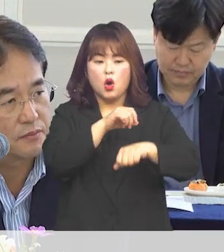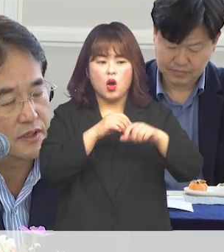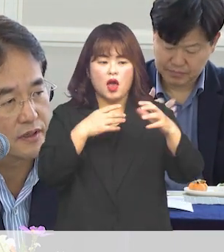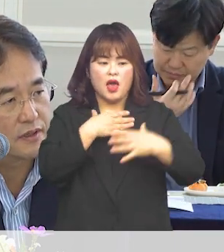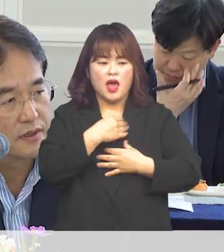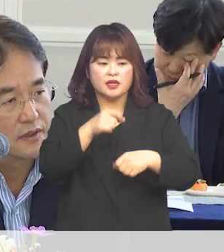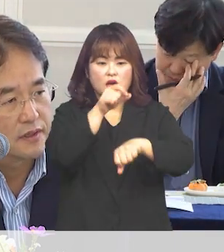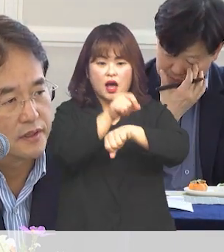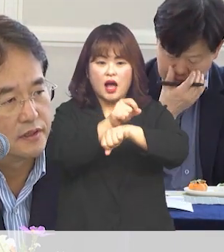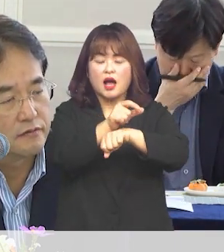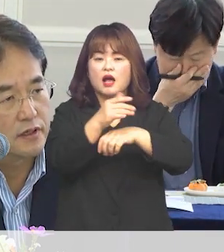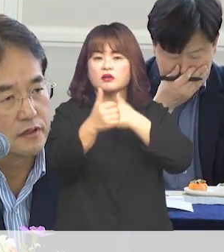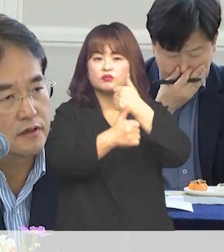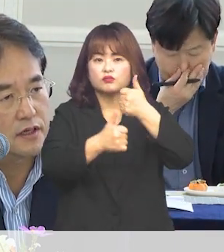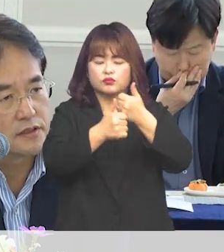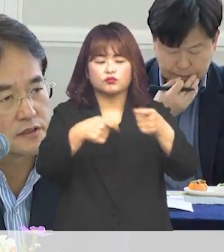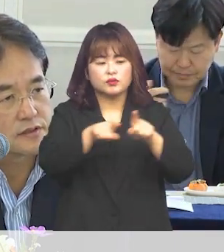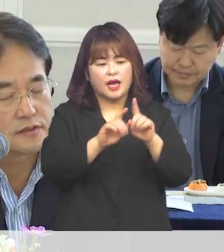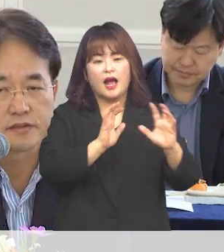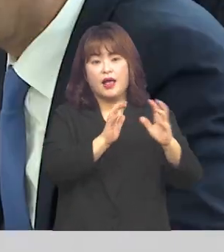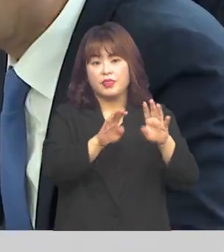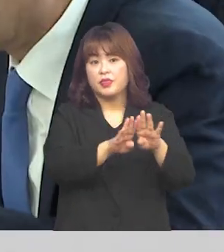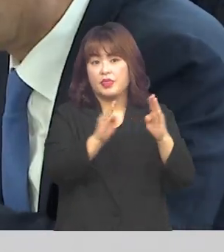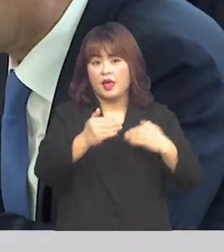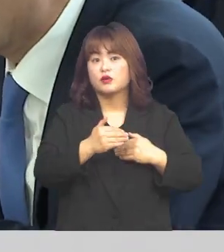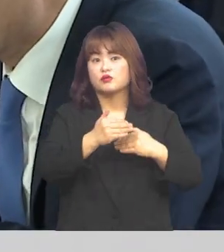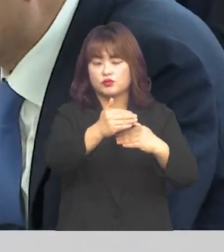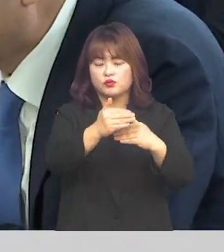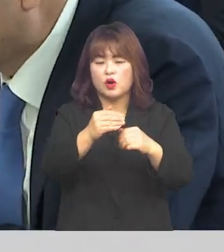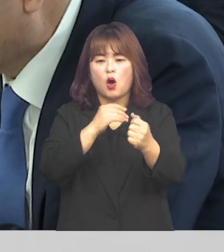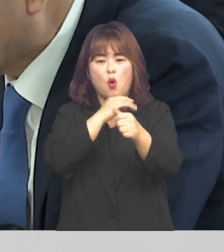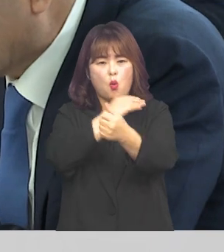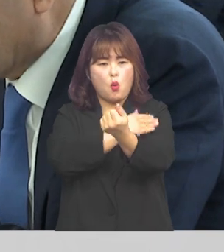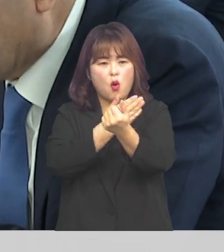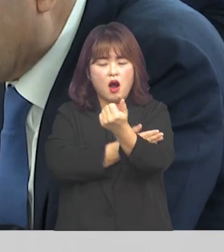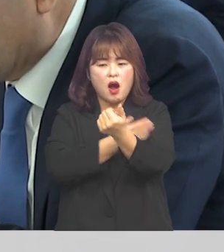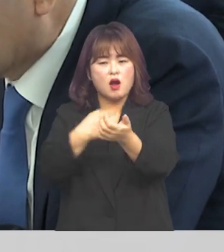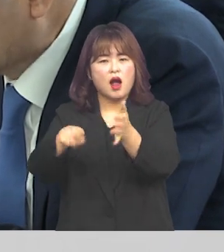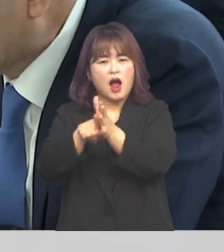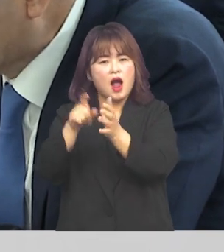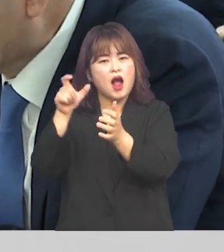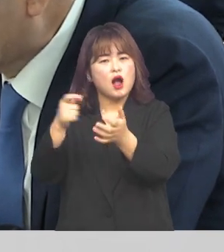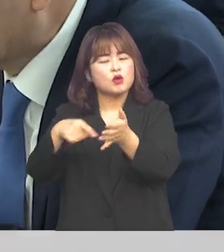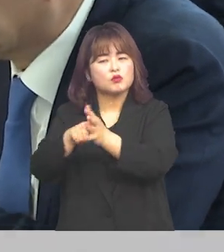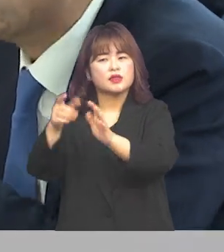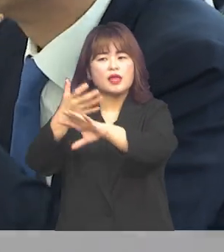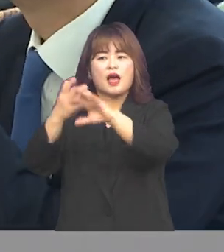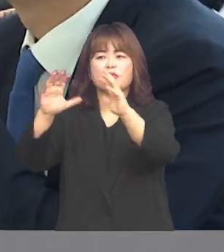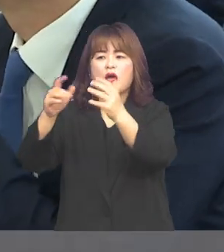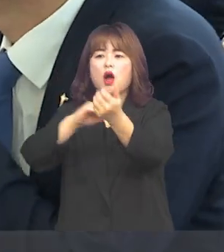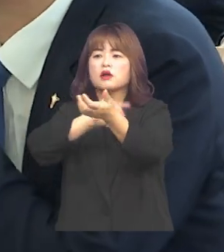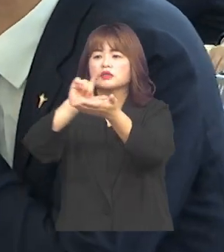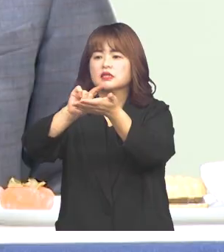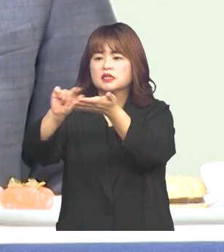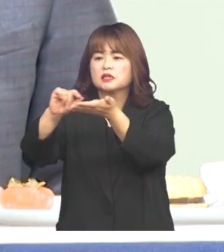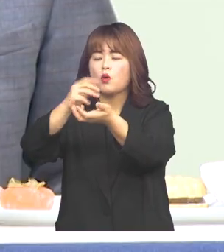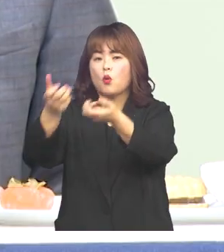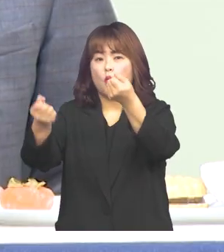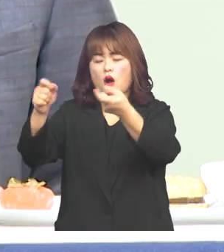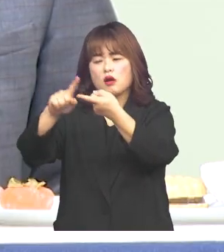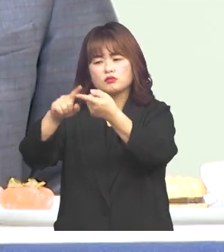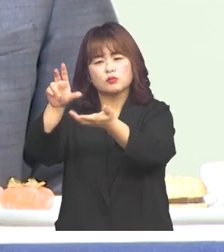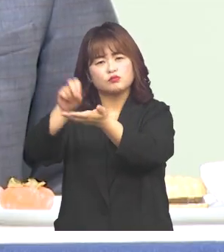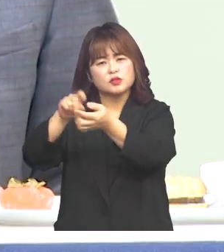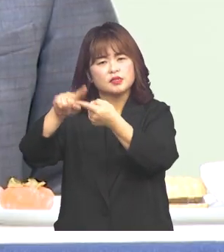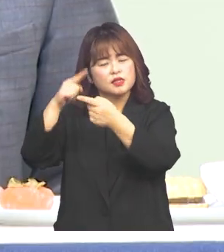국회 행정안전위원회와의 간담회 추진, 특례시 권한 강화를 위한 해외 지방분권 사례 연구 등 다양한